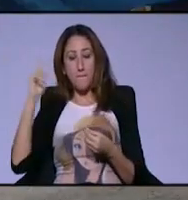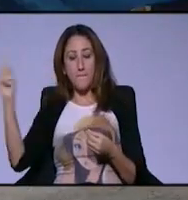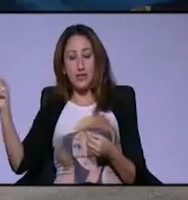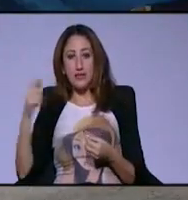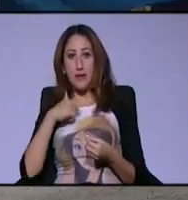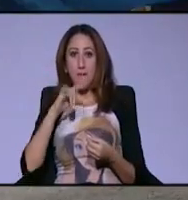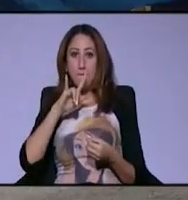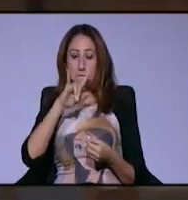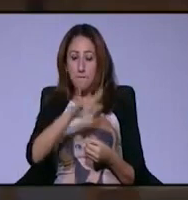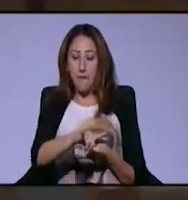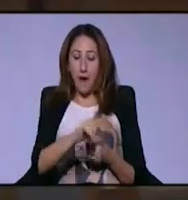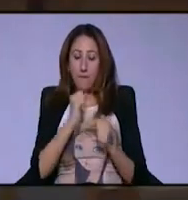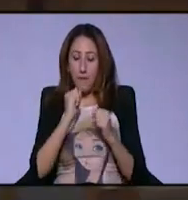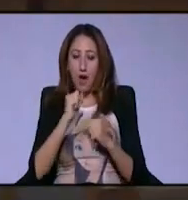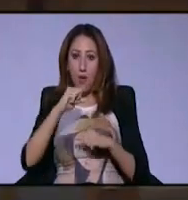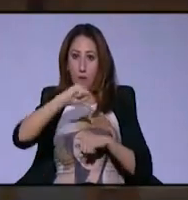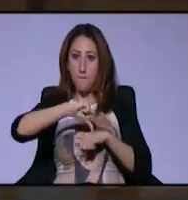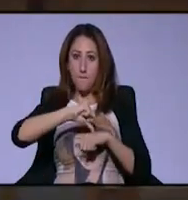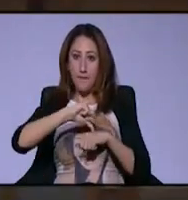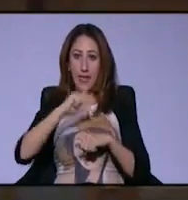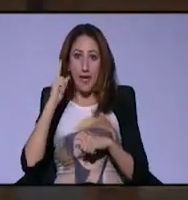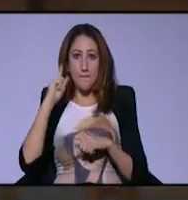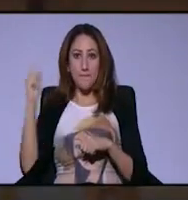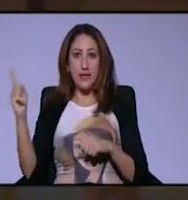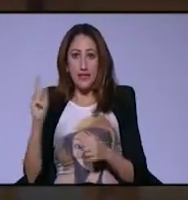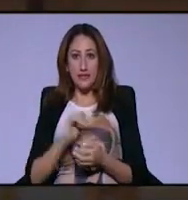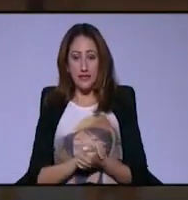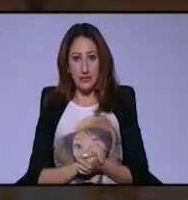إلي فأنزلني يا ربي أحب البقاع إلي. للدرجة دي